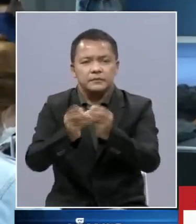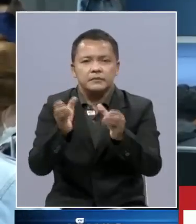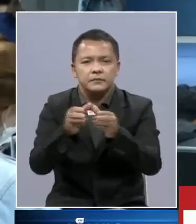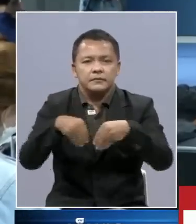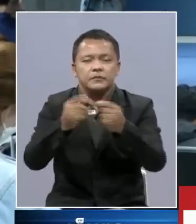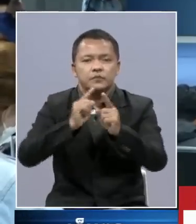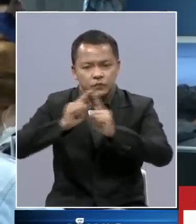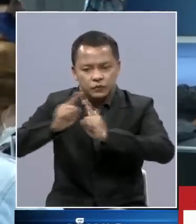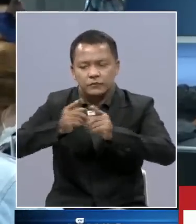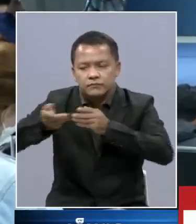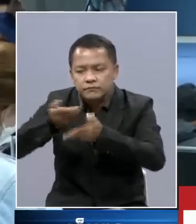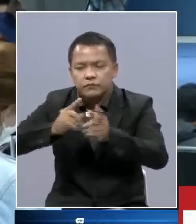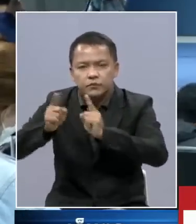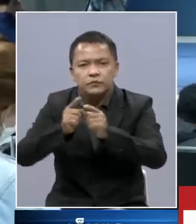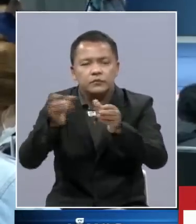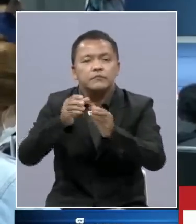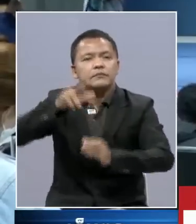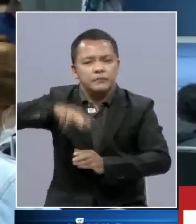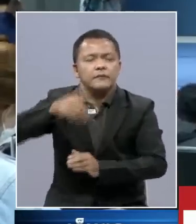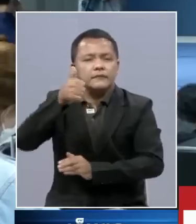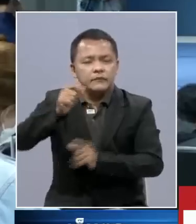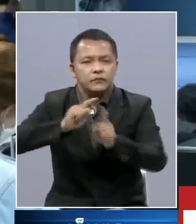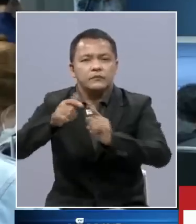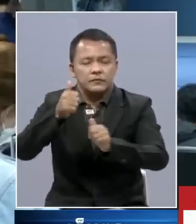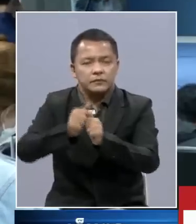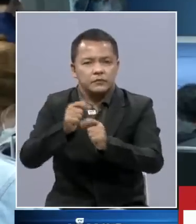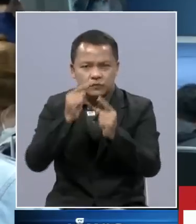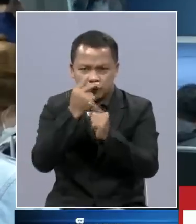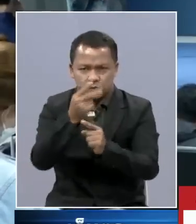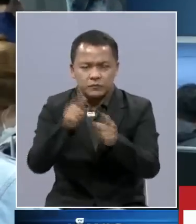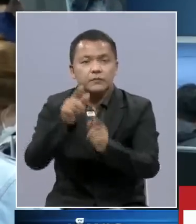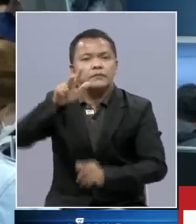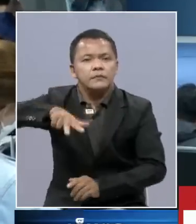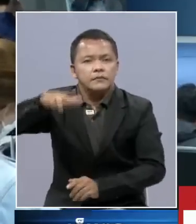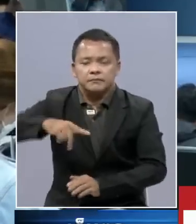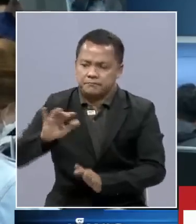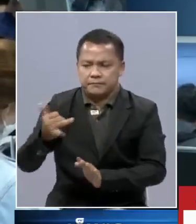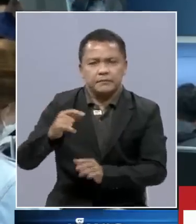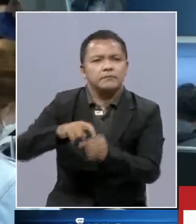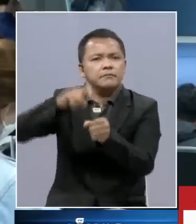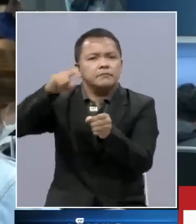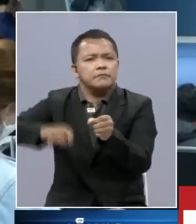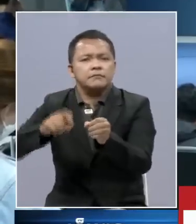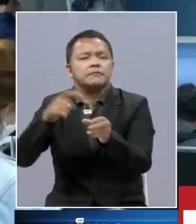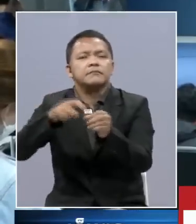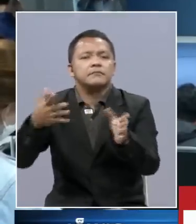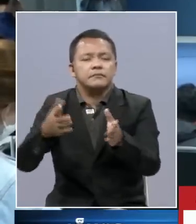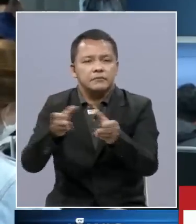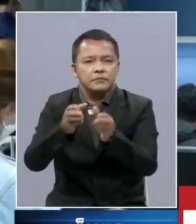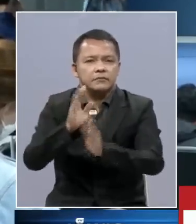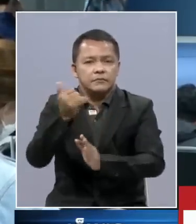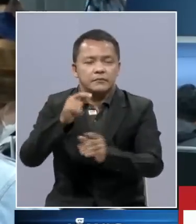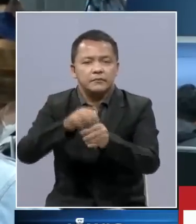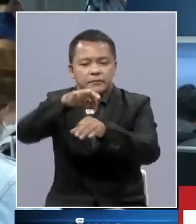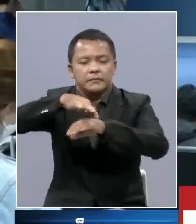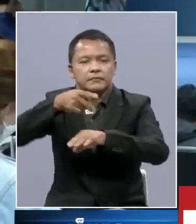ารถพูดคุยเจรจากับทางพรรคเพื่อไทยได้นะคะและก็มองว่าเพื่อไทยนั้นไม่น่าจะถอนตัวจากพรรคร่วมรัฐบาลแม้ว่าจะไม่มีต